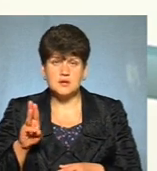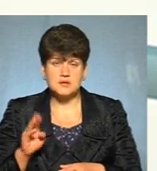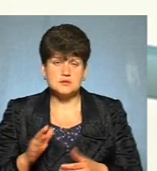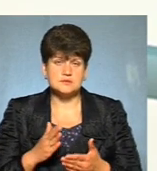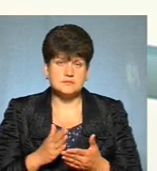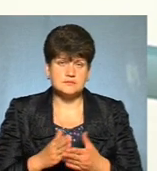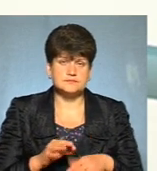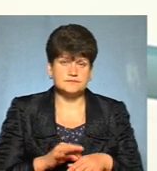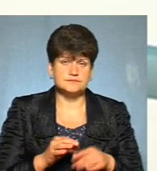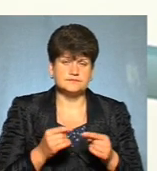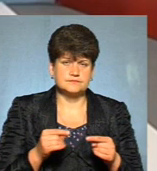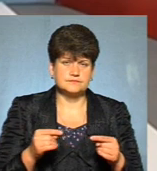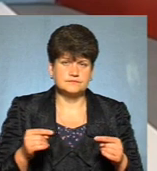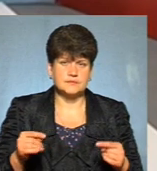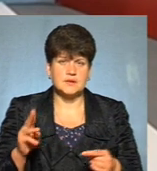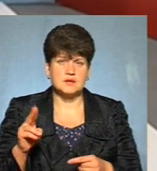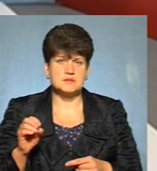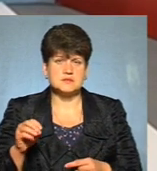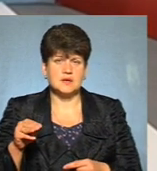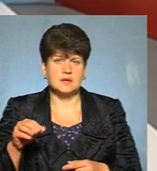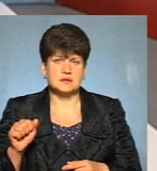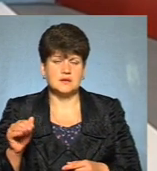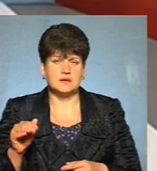анаплазмою, емоцитофілом може бути